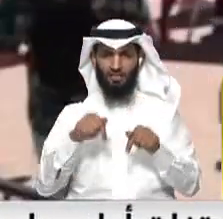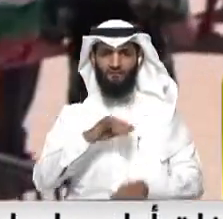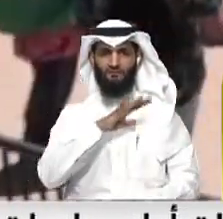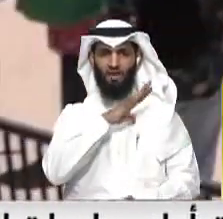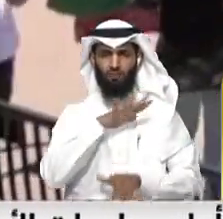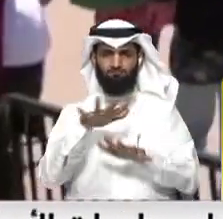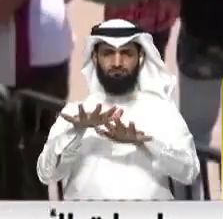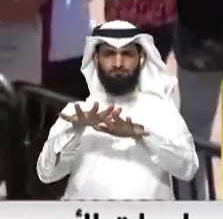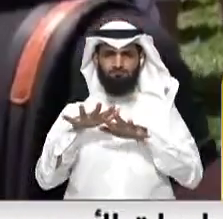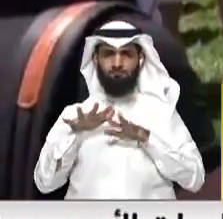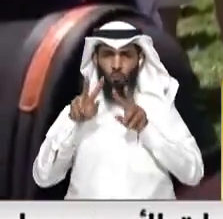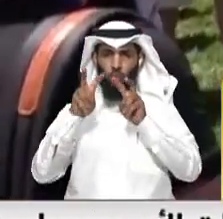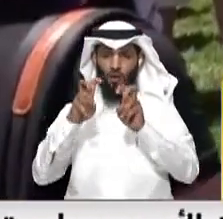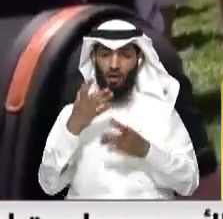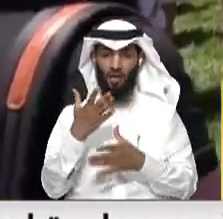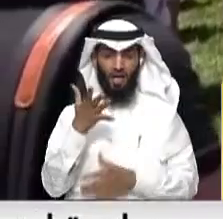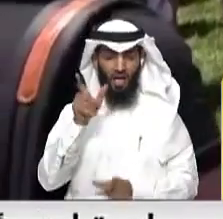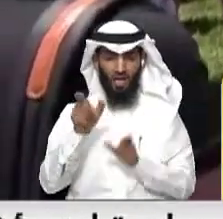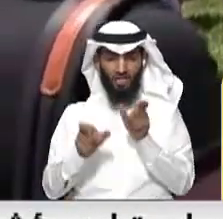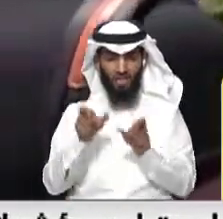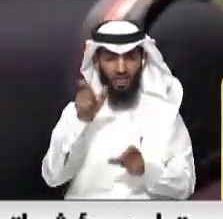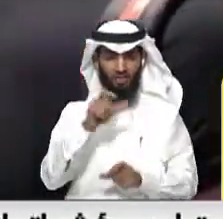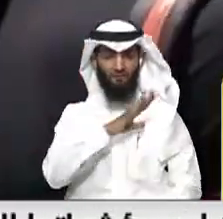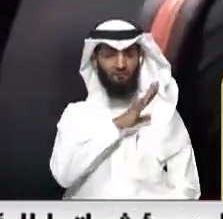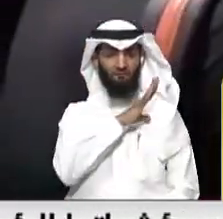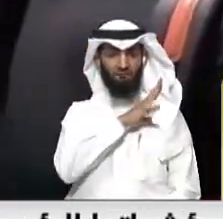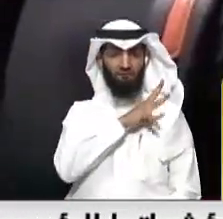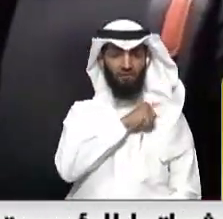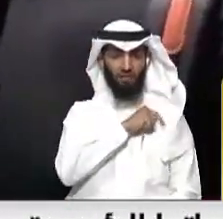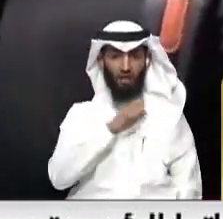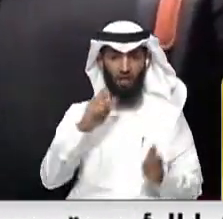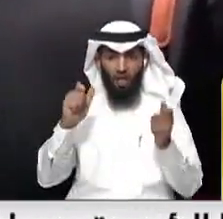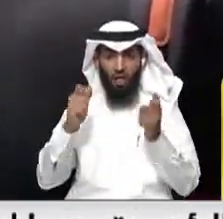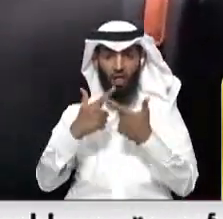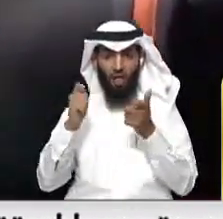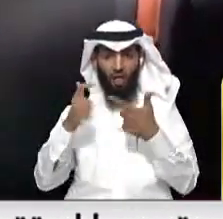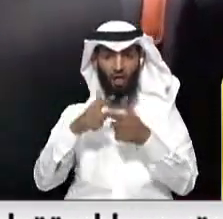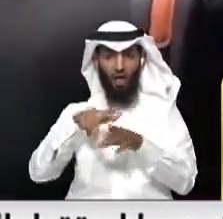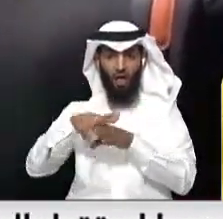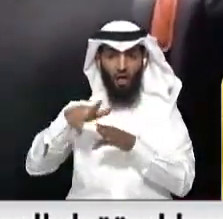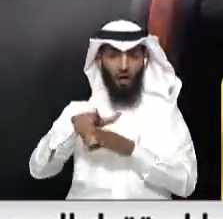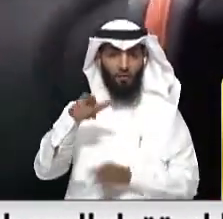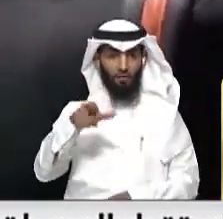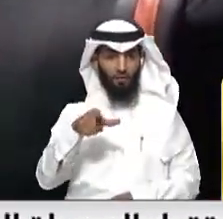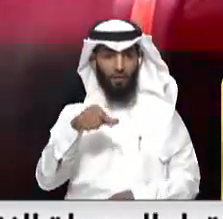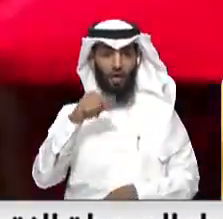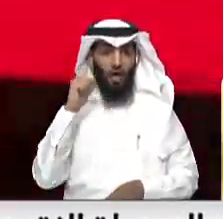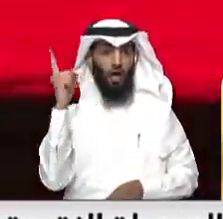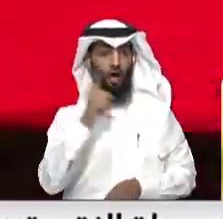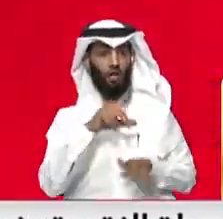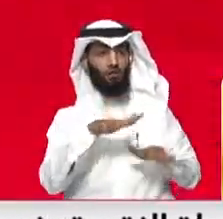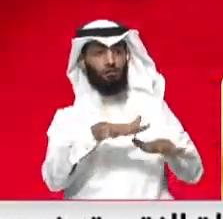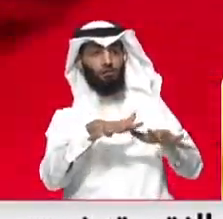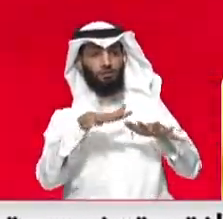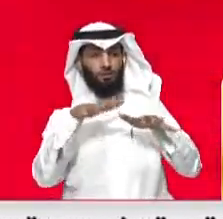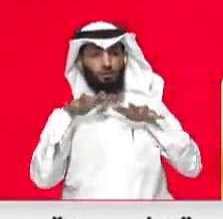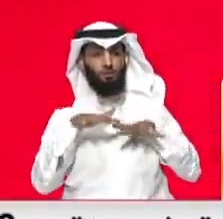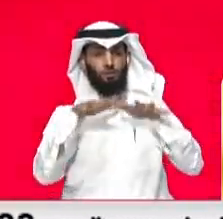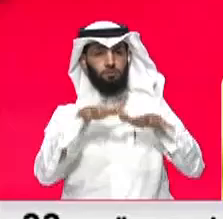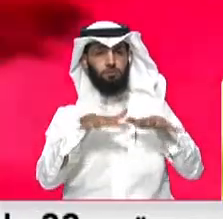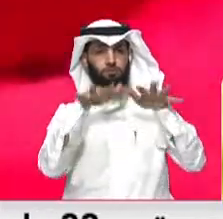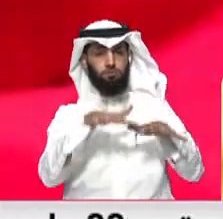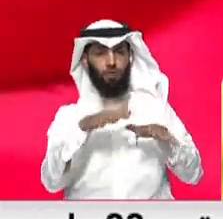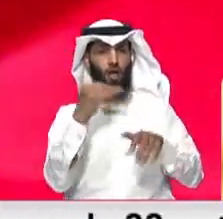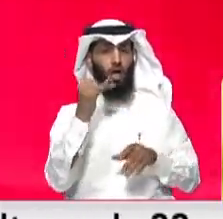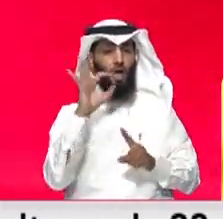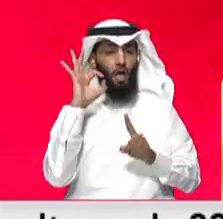يتعرض لها الشعب الفلسطيني. العديد من مدن العالم شهدت مظاهرات حاشدة دعما لقطاع